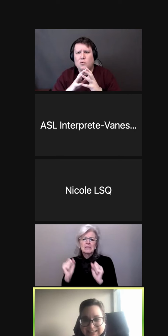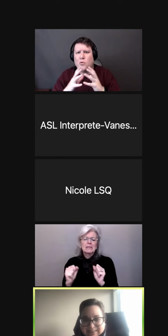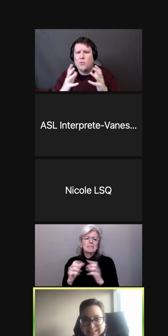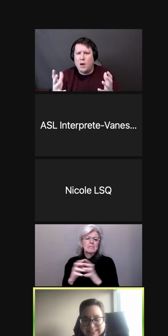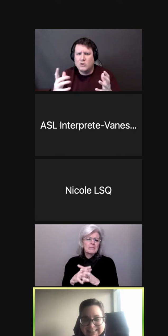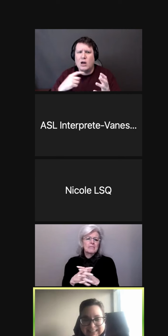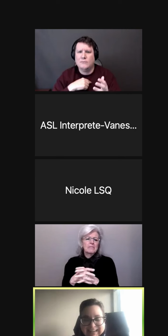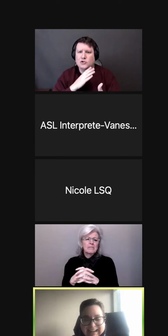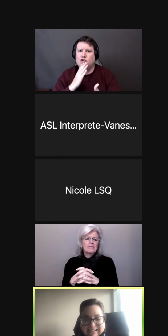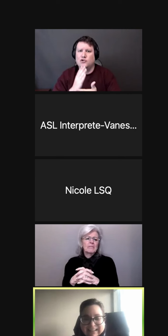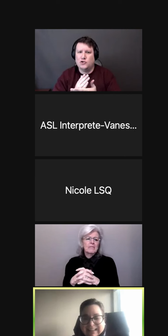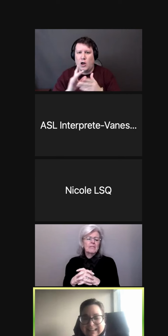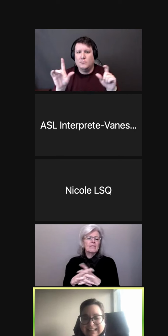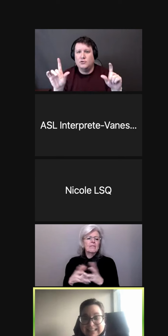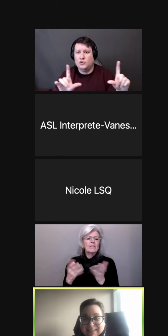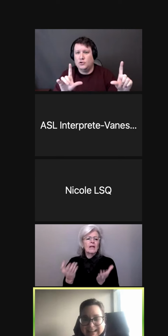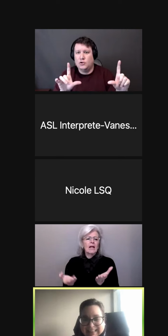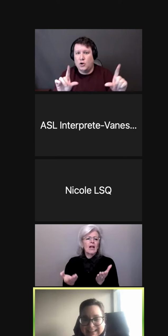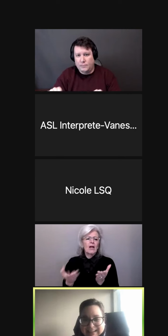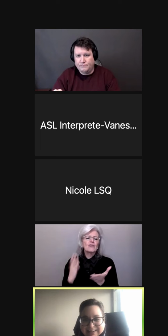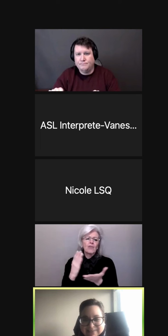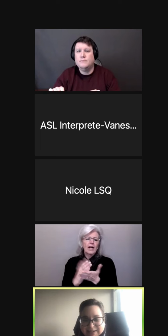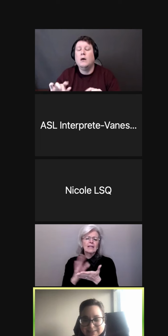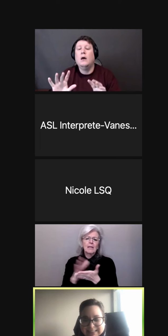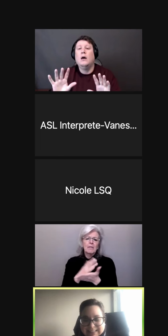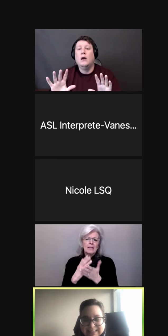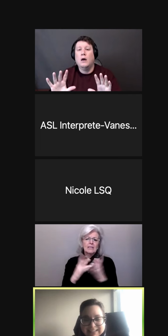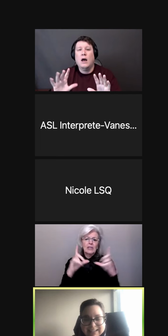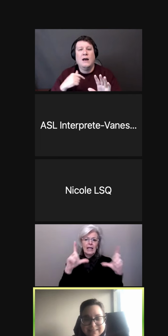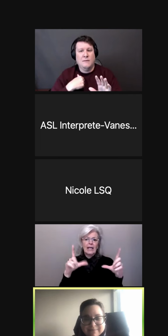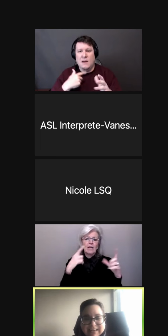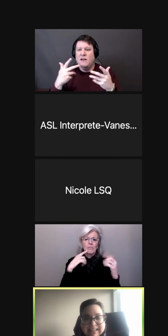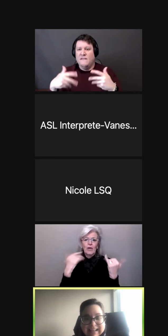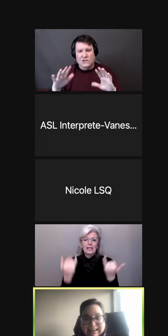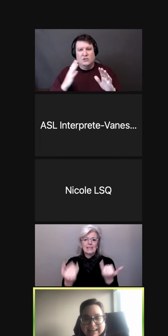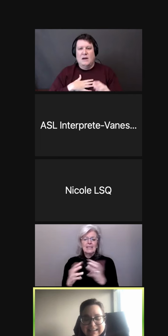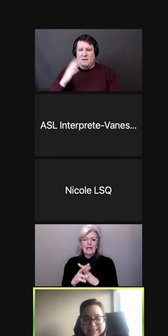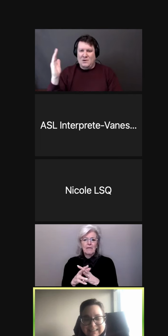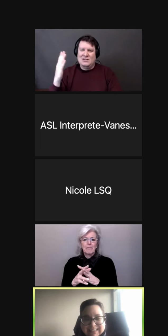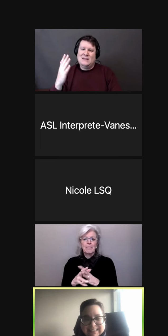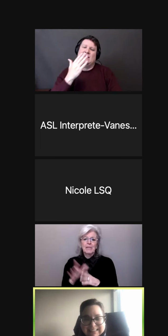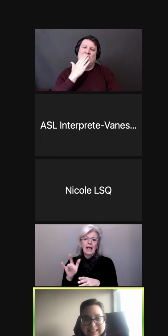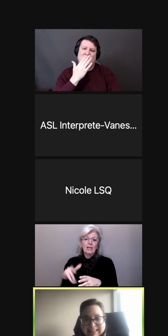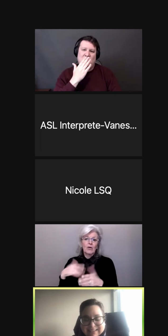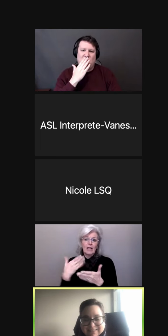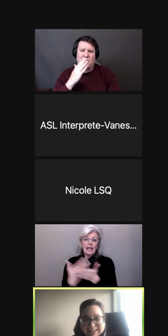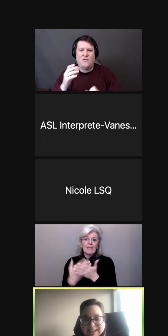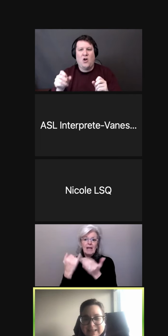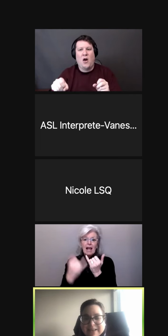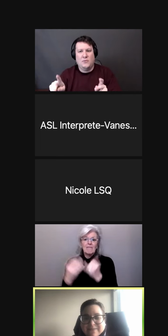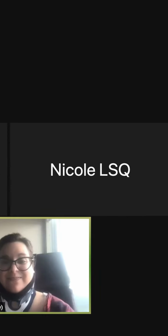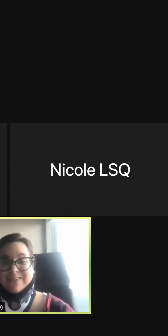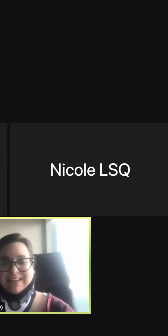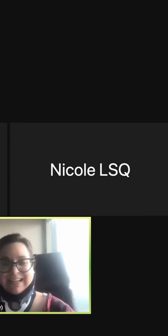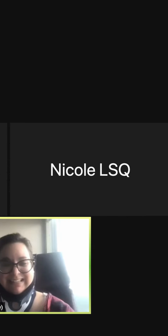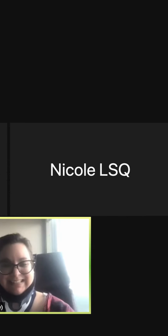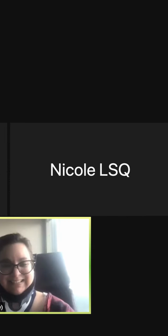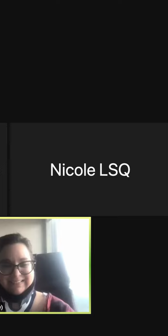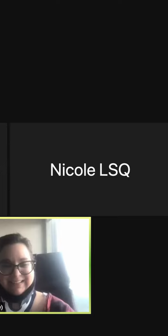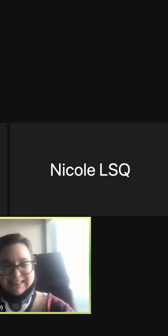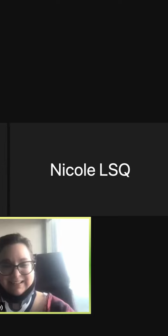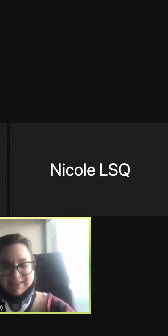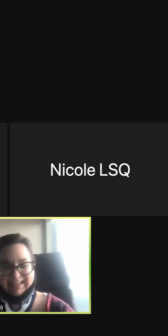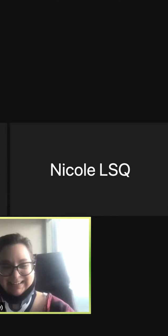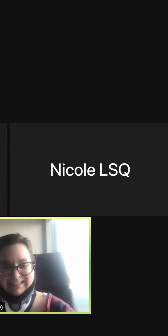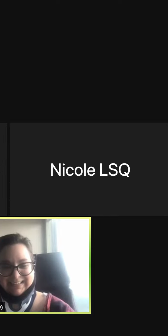Alors, je vais arrêter de partager mon écran. pour le moment, étant donné que j'arrive à la fin de ma présentation. Et je vais